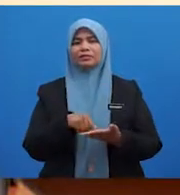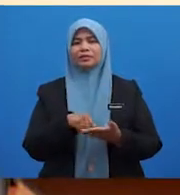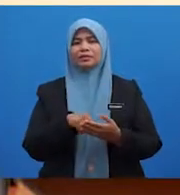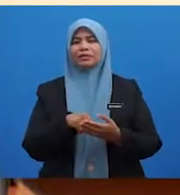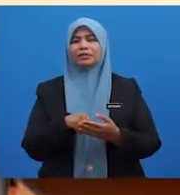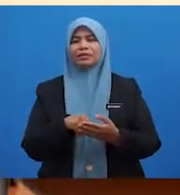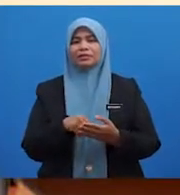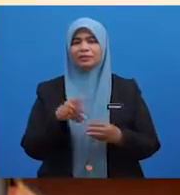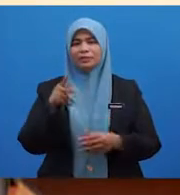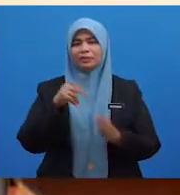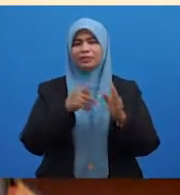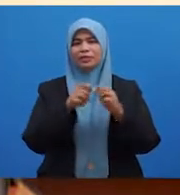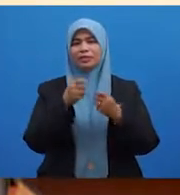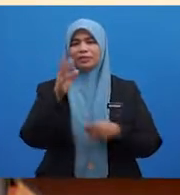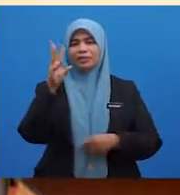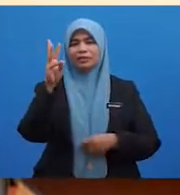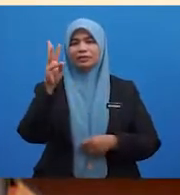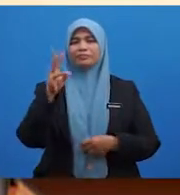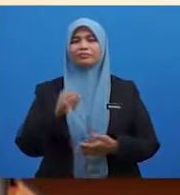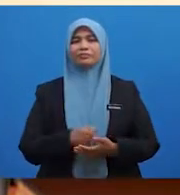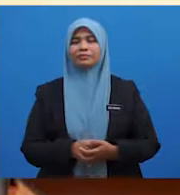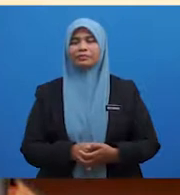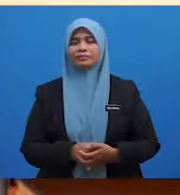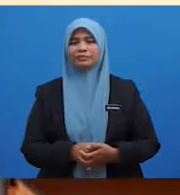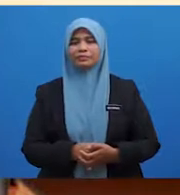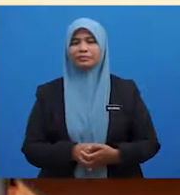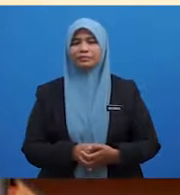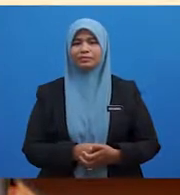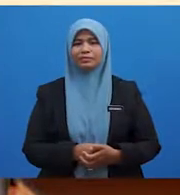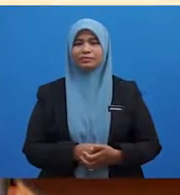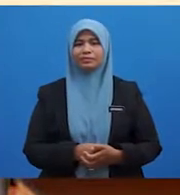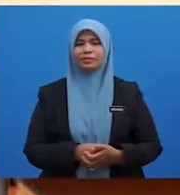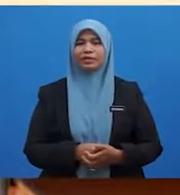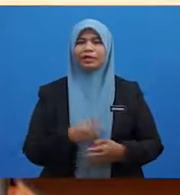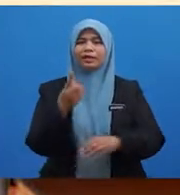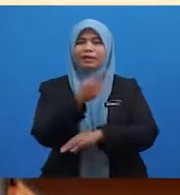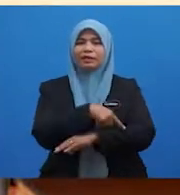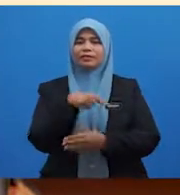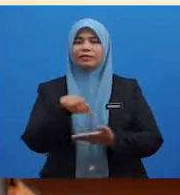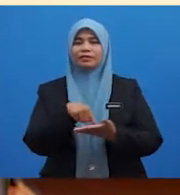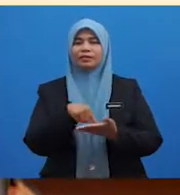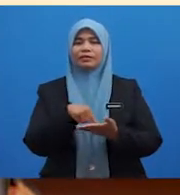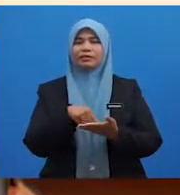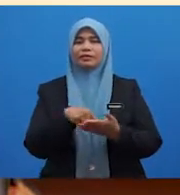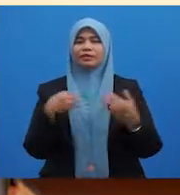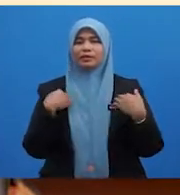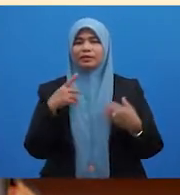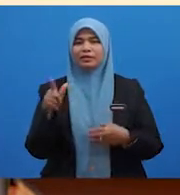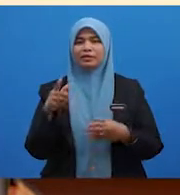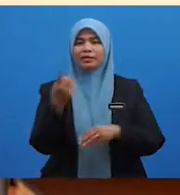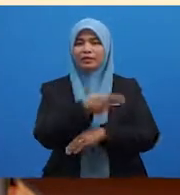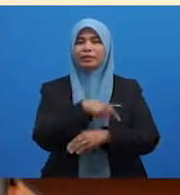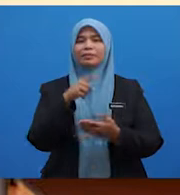Pusat Tingkatan 6 SMK Seri Balik Pulau. Hari ini merupakan hari